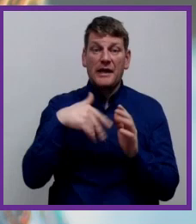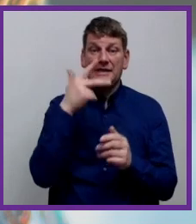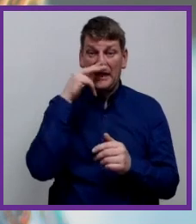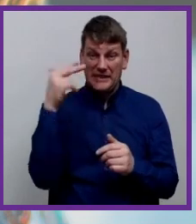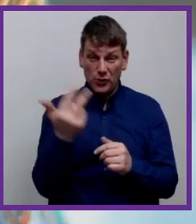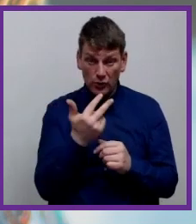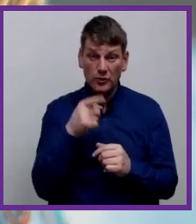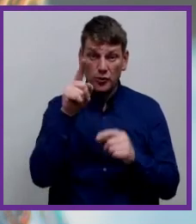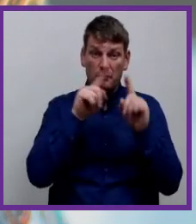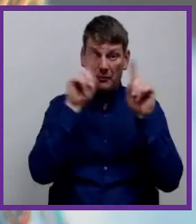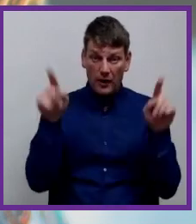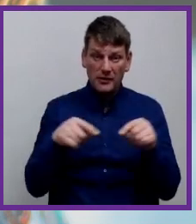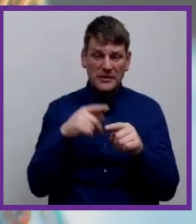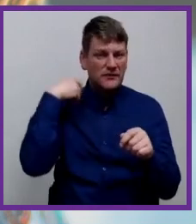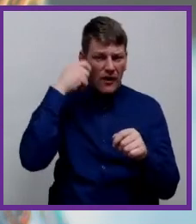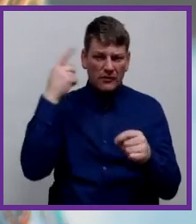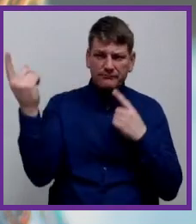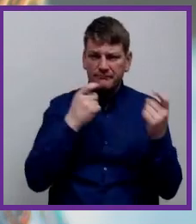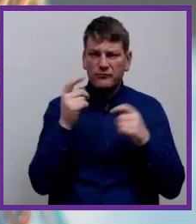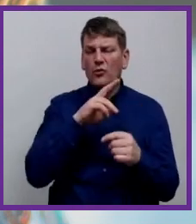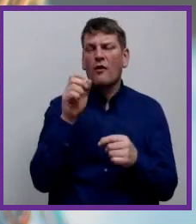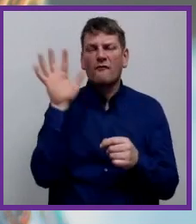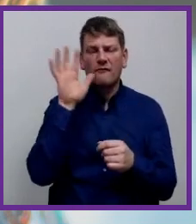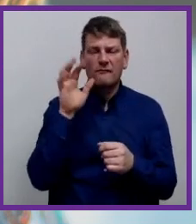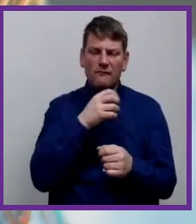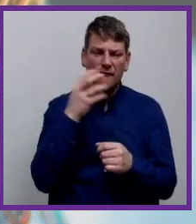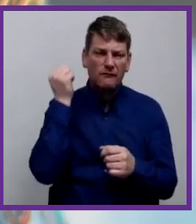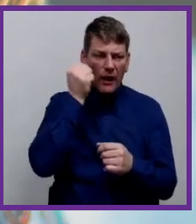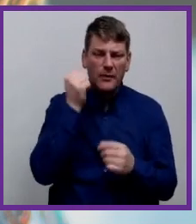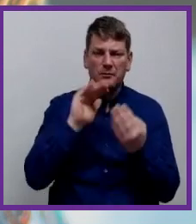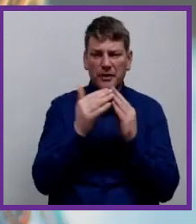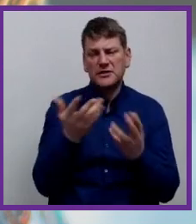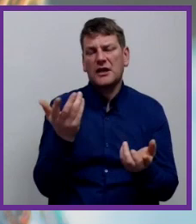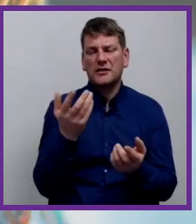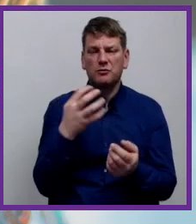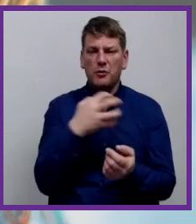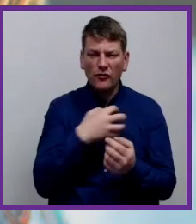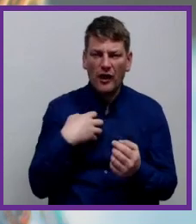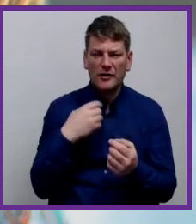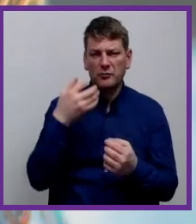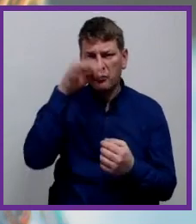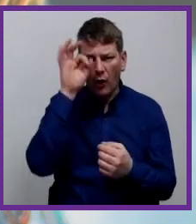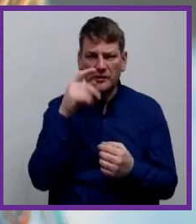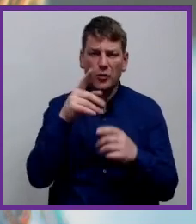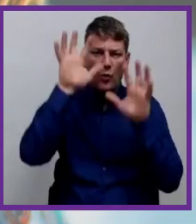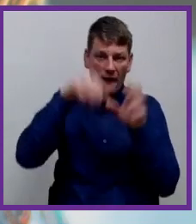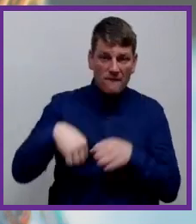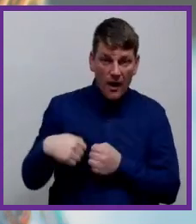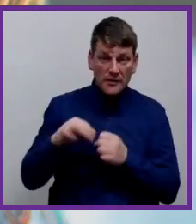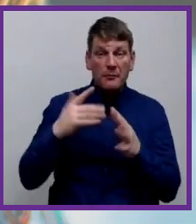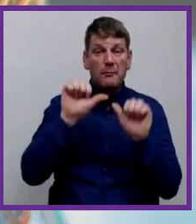plakāts tika zvans saņēmts no Valmieras pilsētas pašvaldības, no policijas, tika novākts, bet mākslinieks